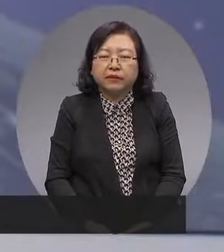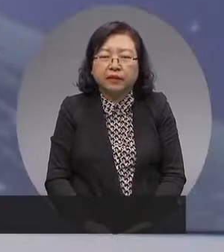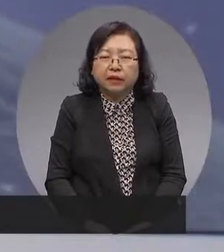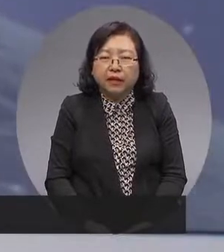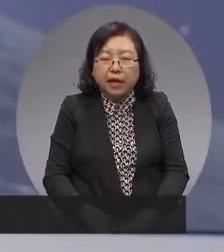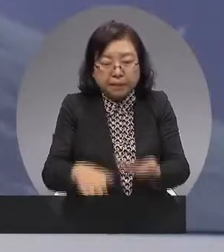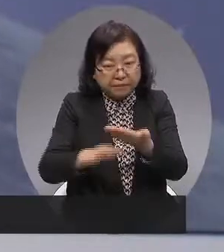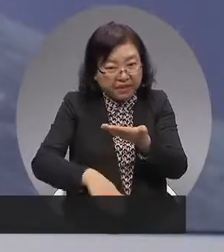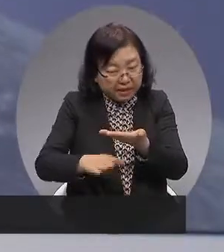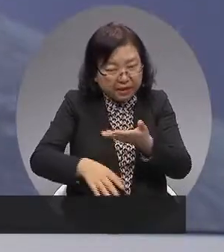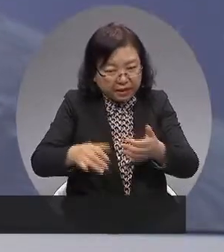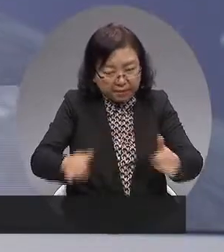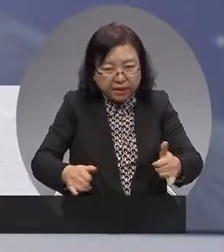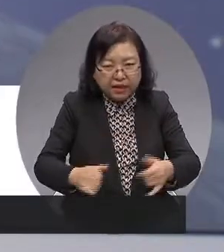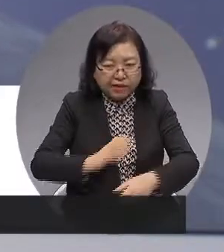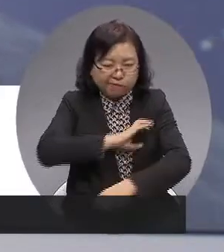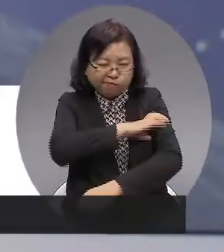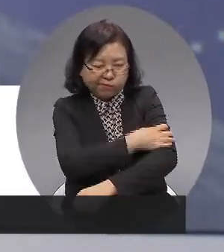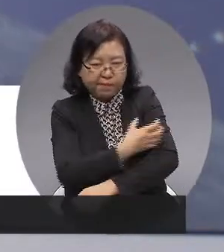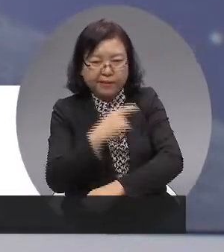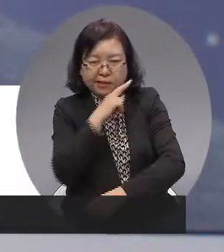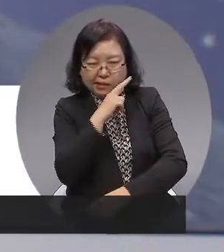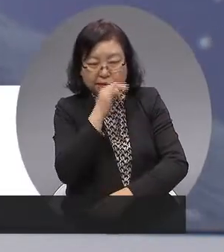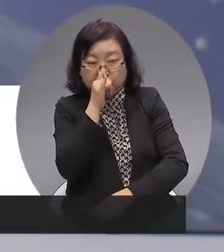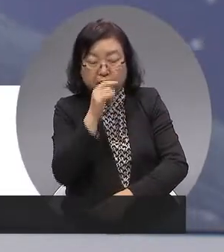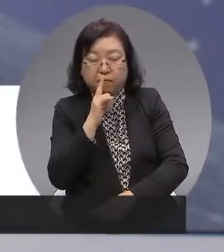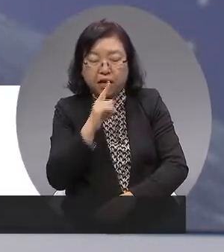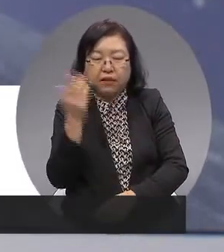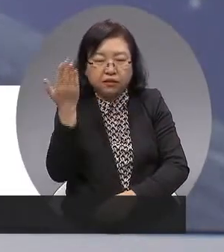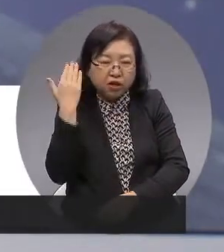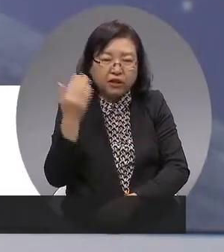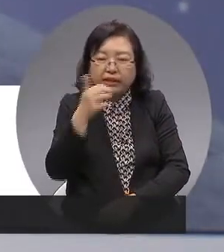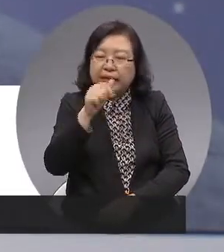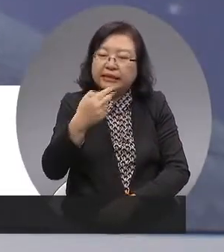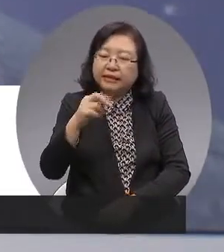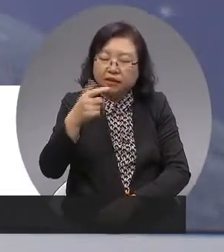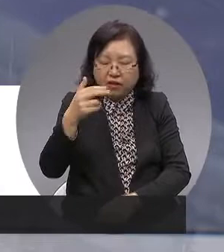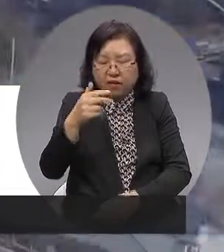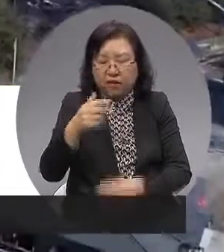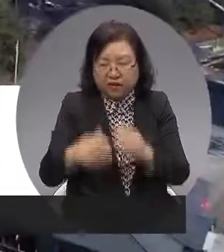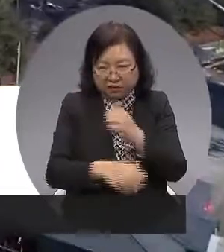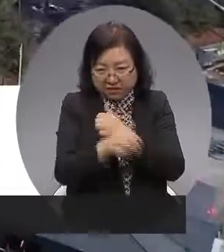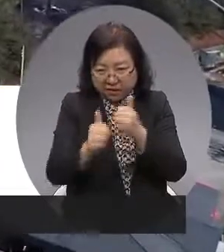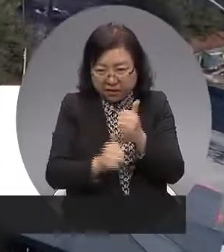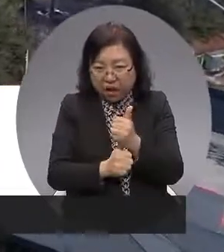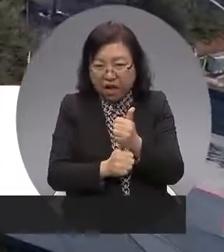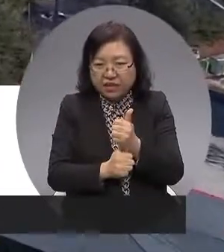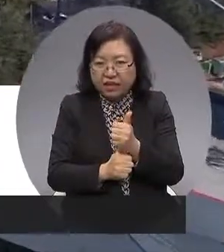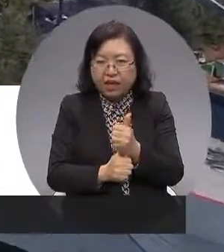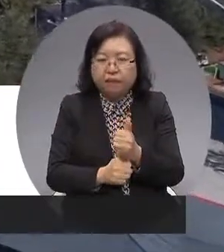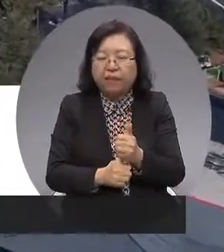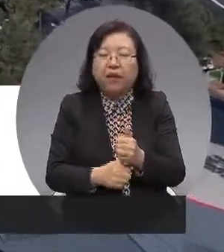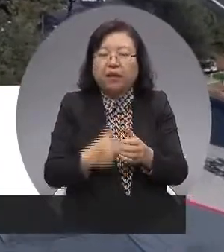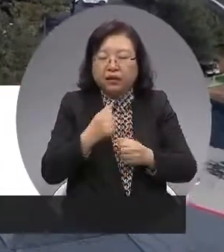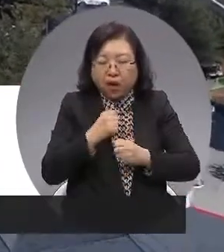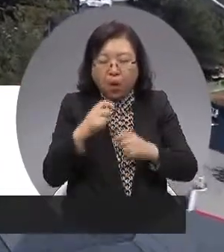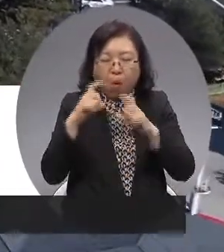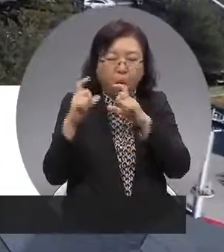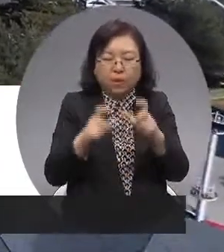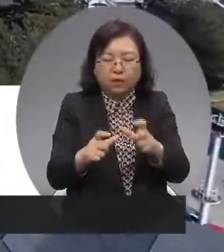부하 직원에게 갑질 의혹이 불거졌던 전 청주 흥덕경찰서 간부가 직권 경고 처분을